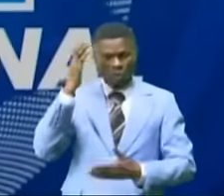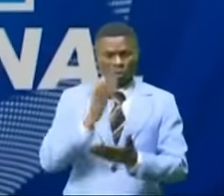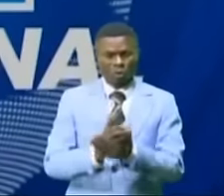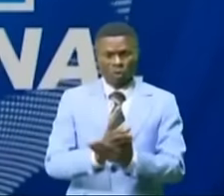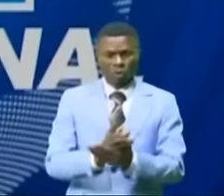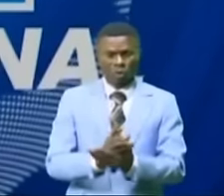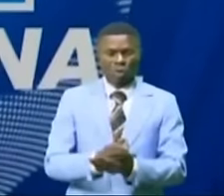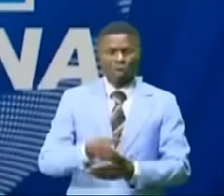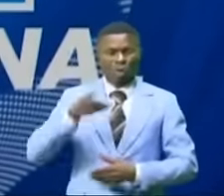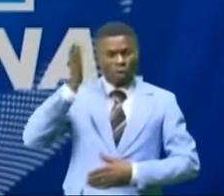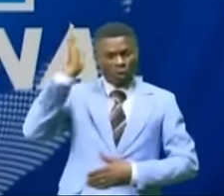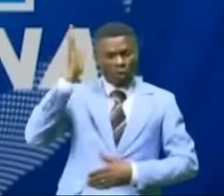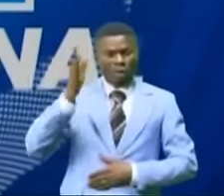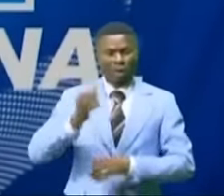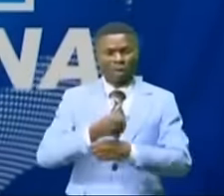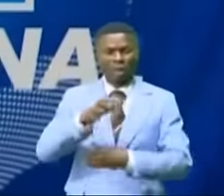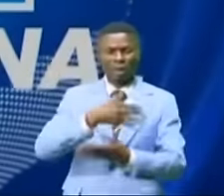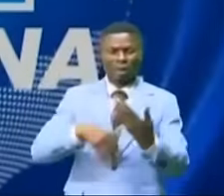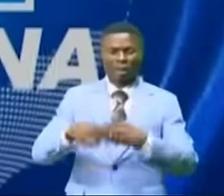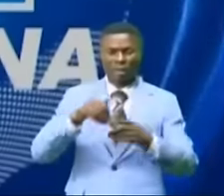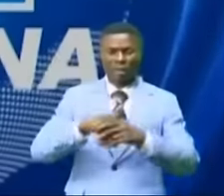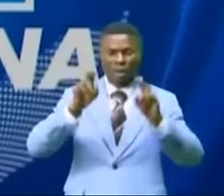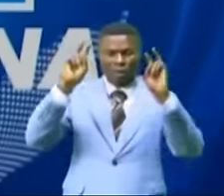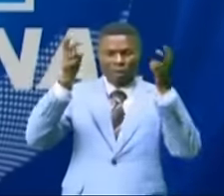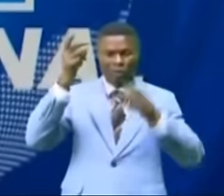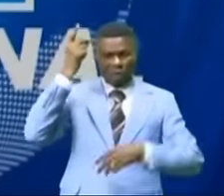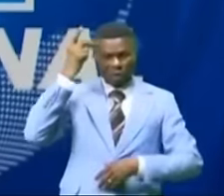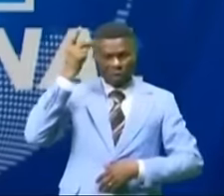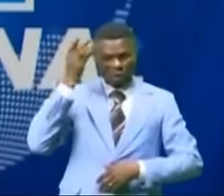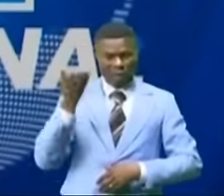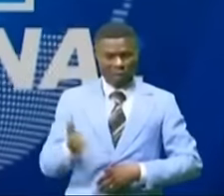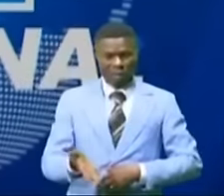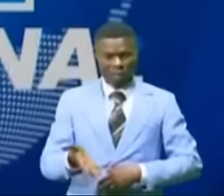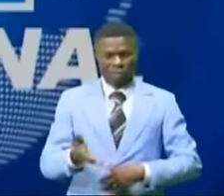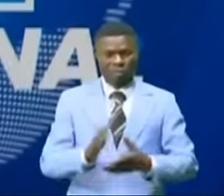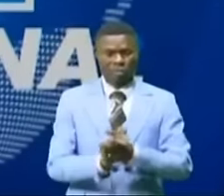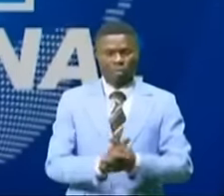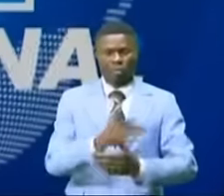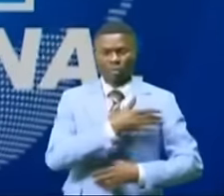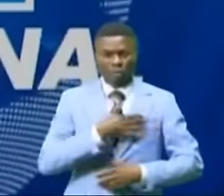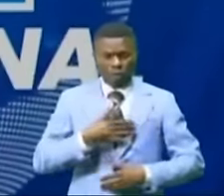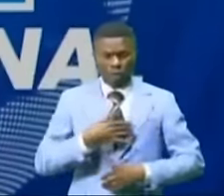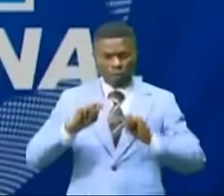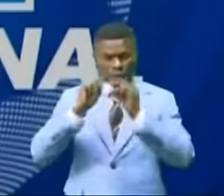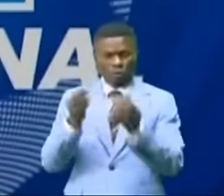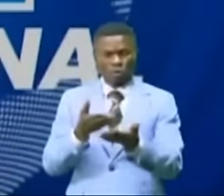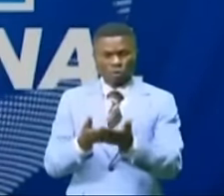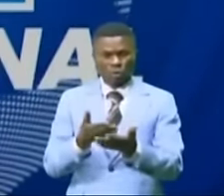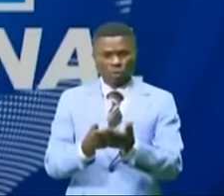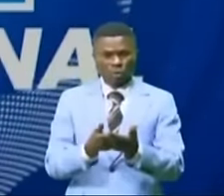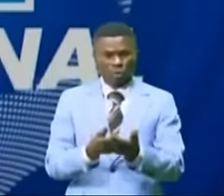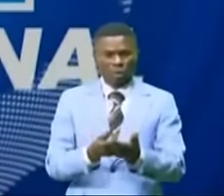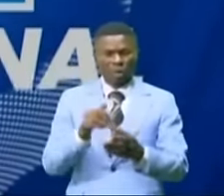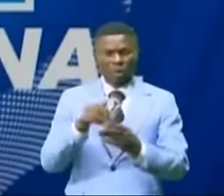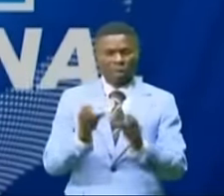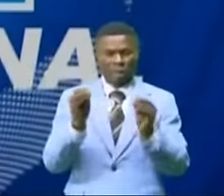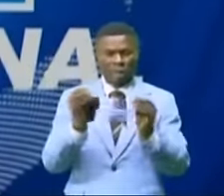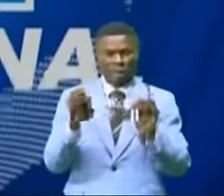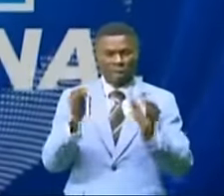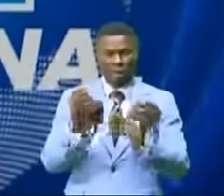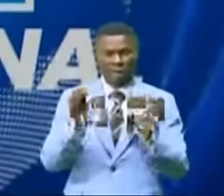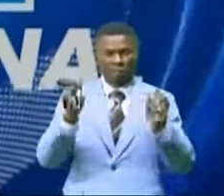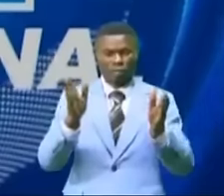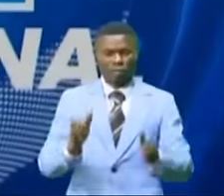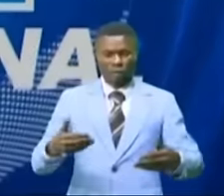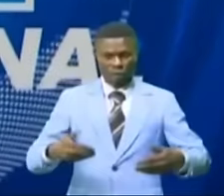les inciviques qui perturbent la quiétude de la population à Kinshasa au nom de leur structure. Au cours d'une rencontre avec la presse,